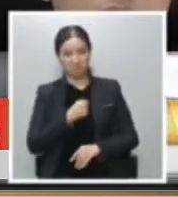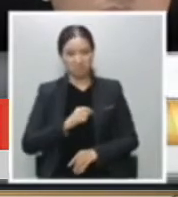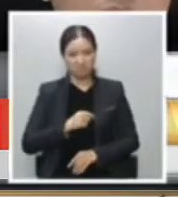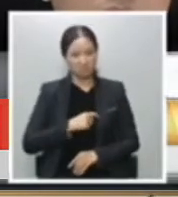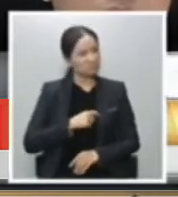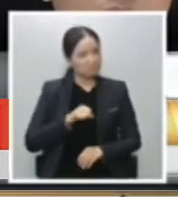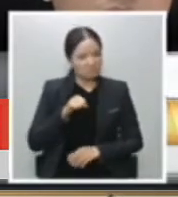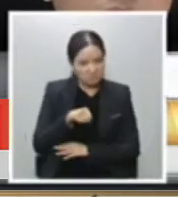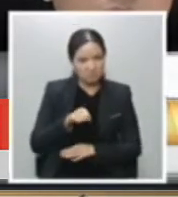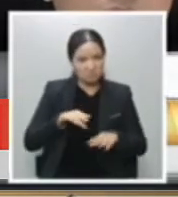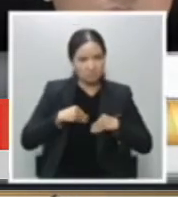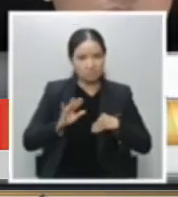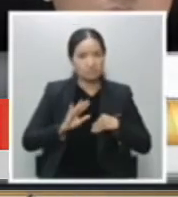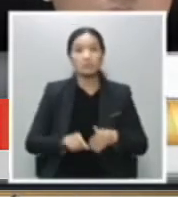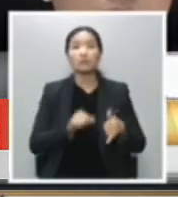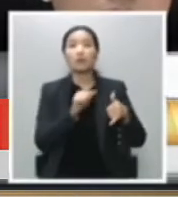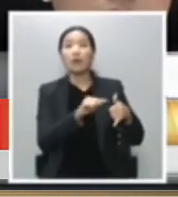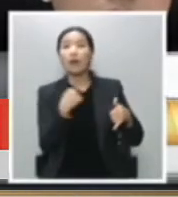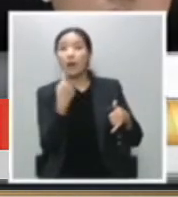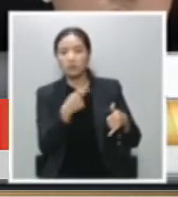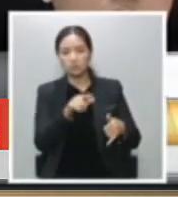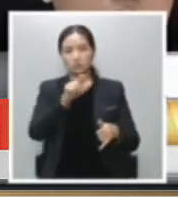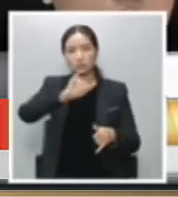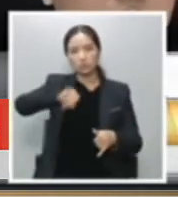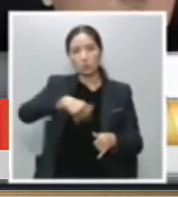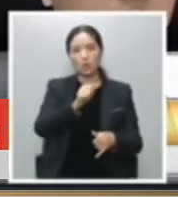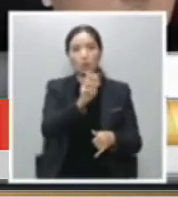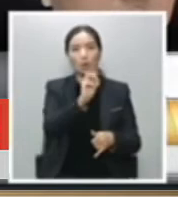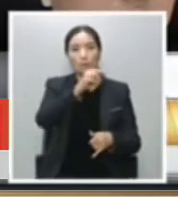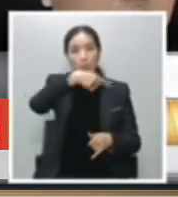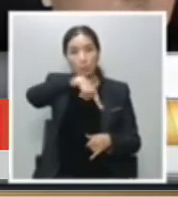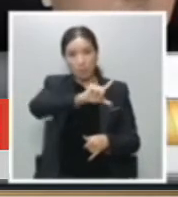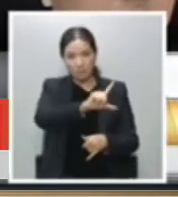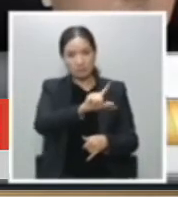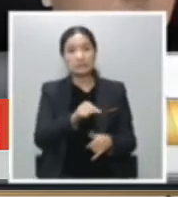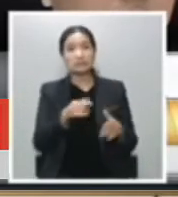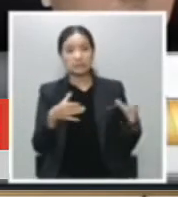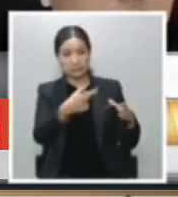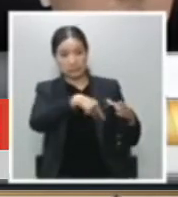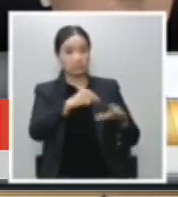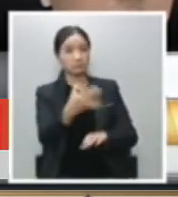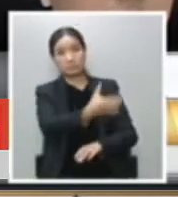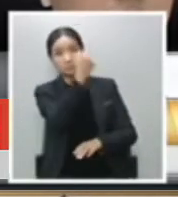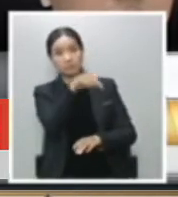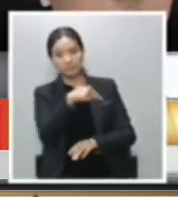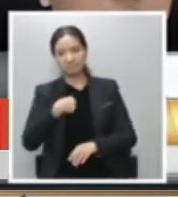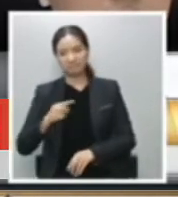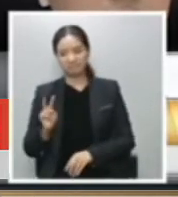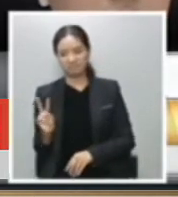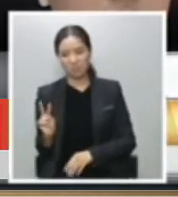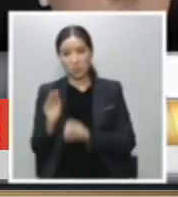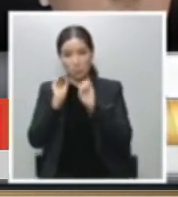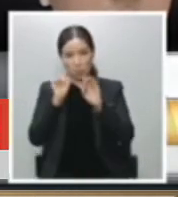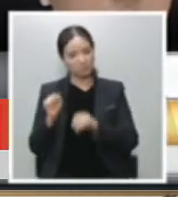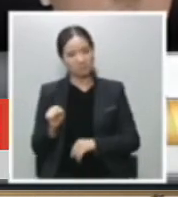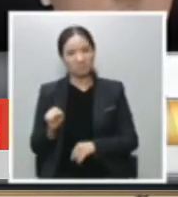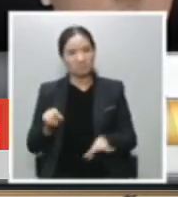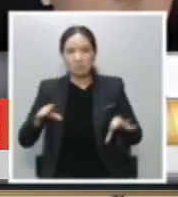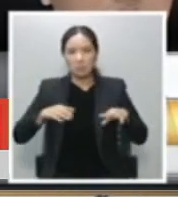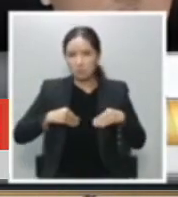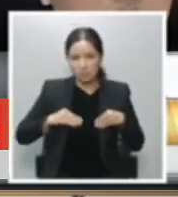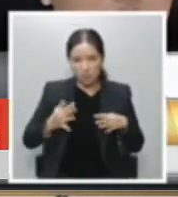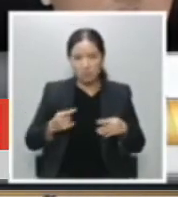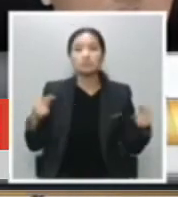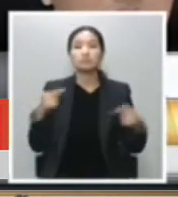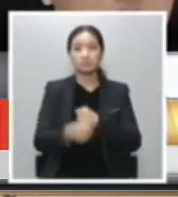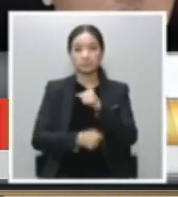าจอมพลสฤษฎิ์ธนรัตน์และมาตรา17ในข่าวรัฐประหารพุทธ